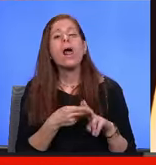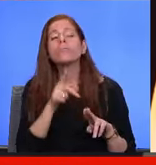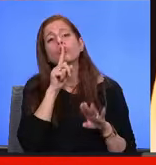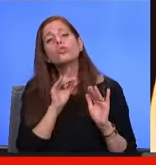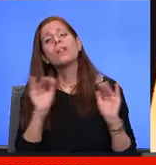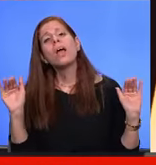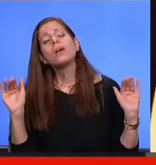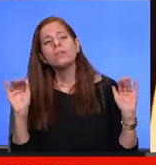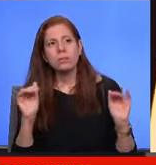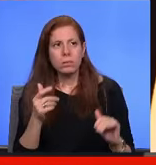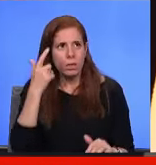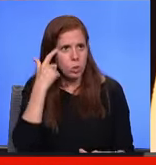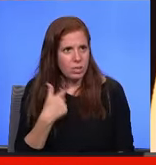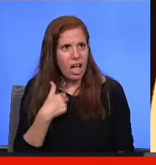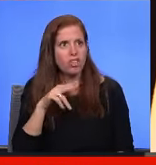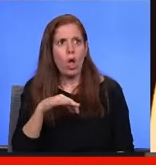שאחותי שם,